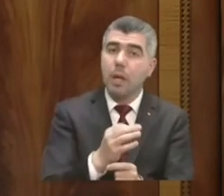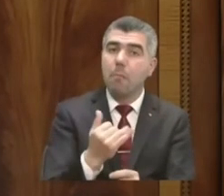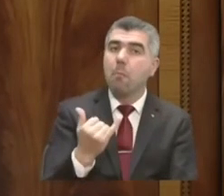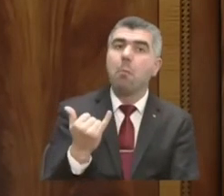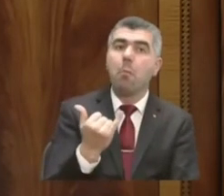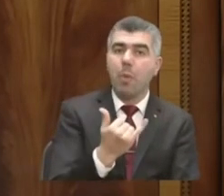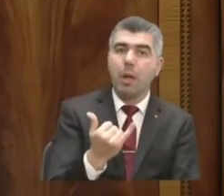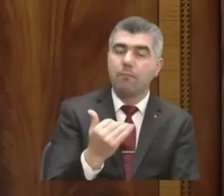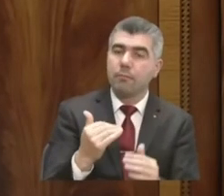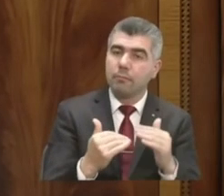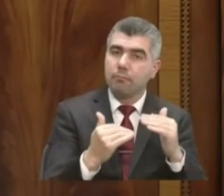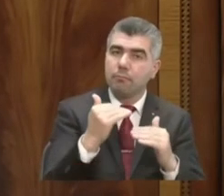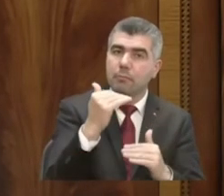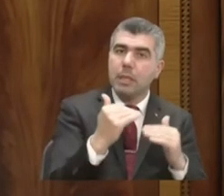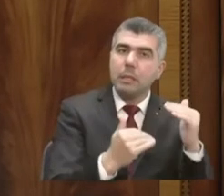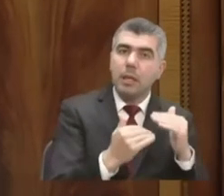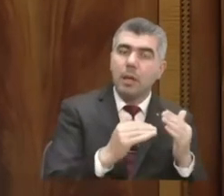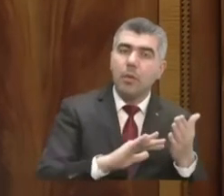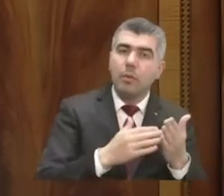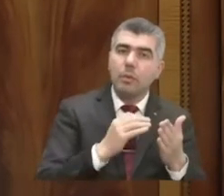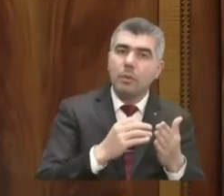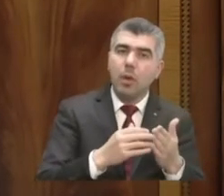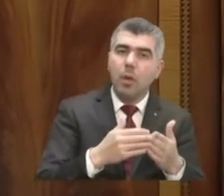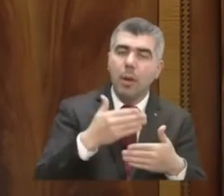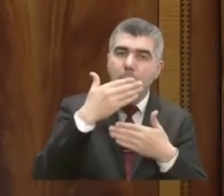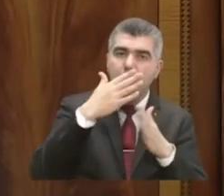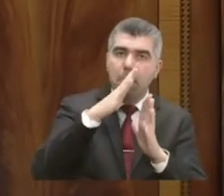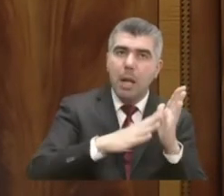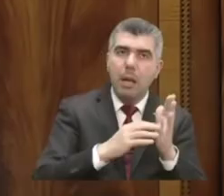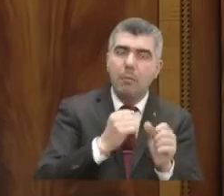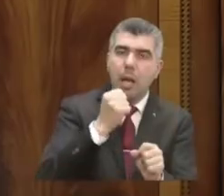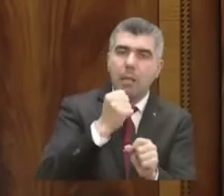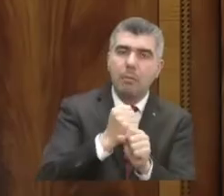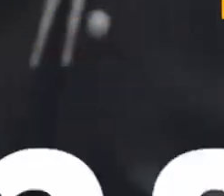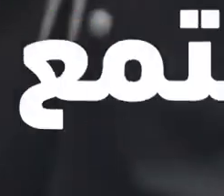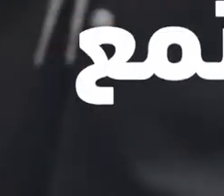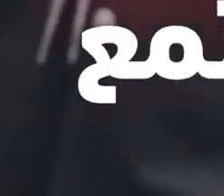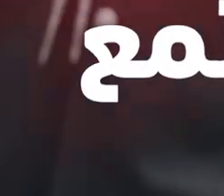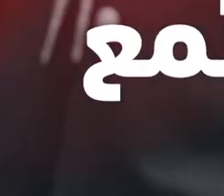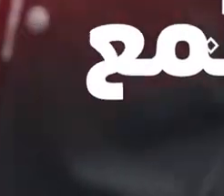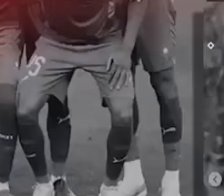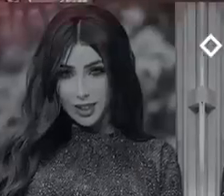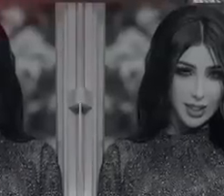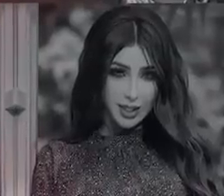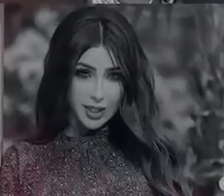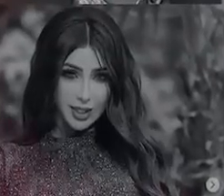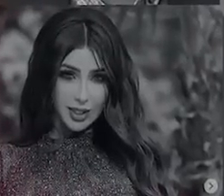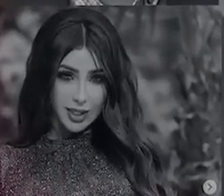للتوازن المجالي ديال بلادنا ان شاء الله اللي غادي يشتغلوا فيه. وشكرا لكم.